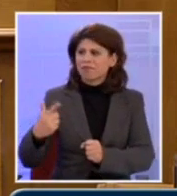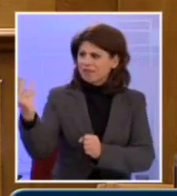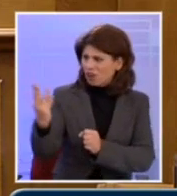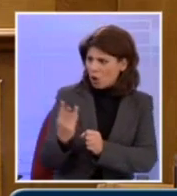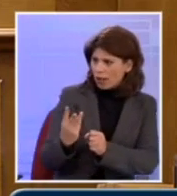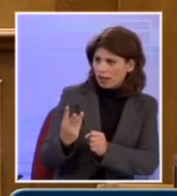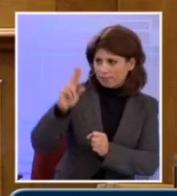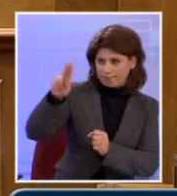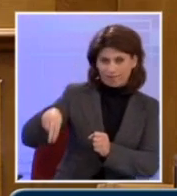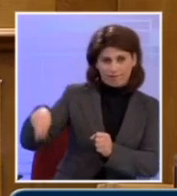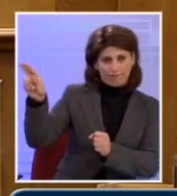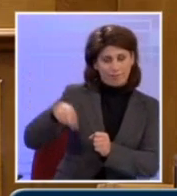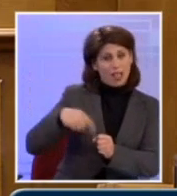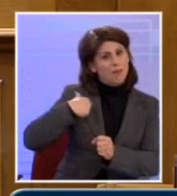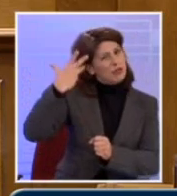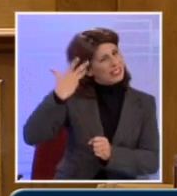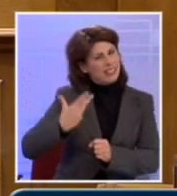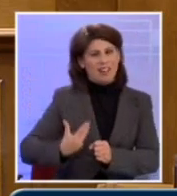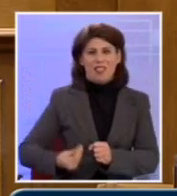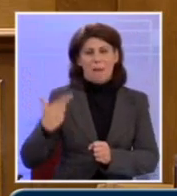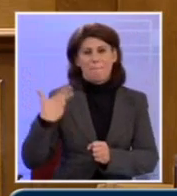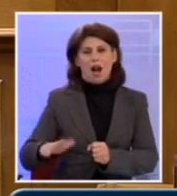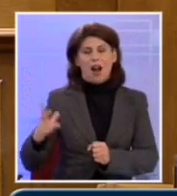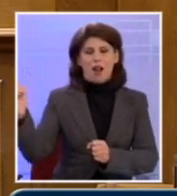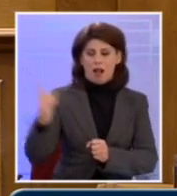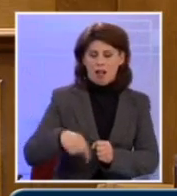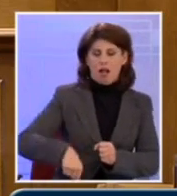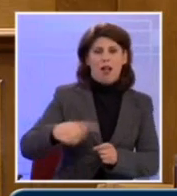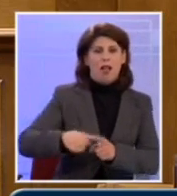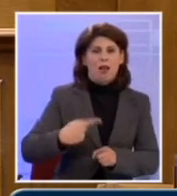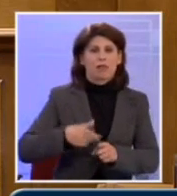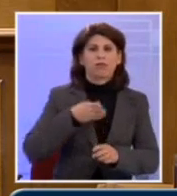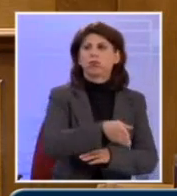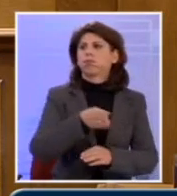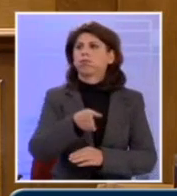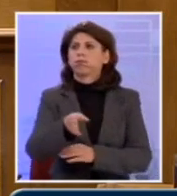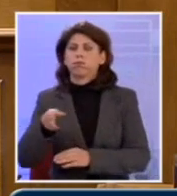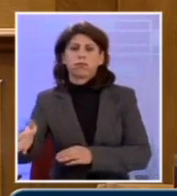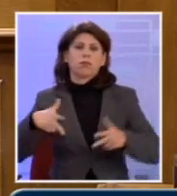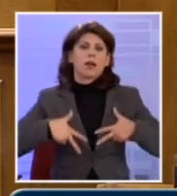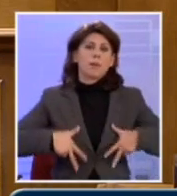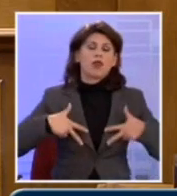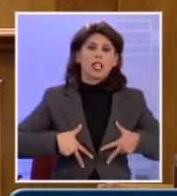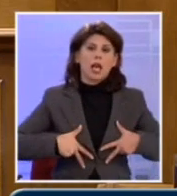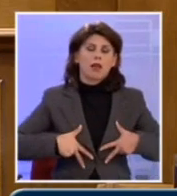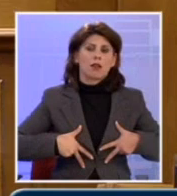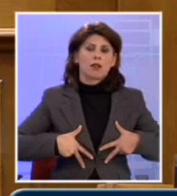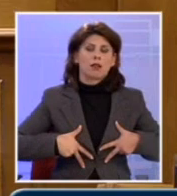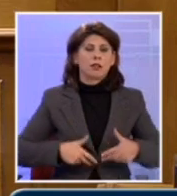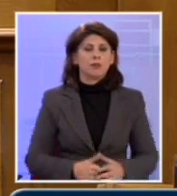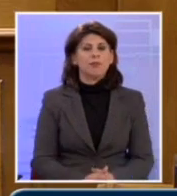Τρόικας που είχε συνηθίσει να έρχεται στη χώρα και να μπαίνει στα Υπουργεία και